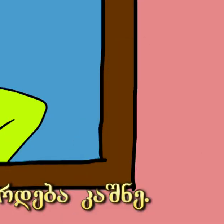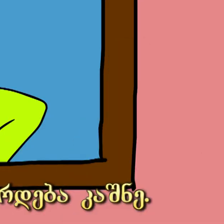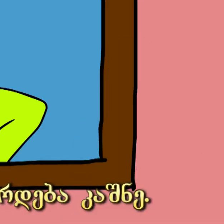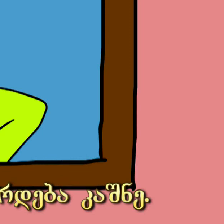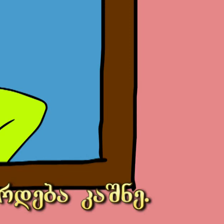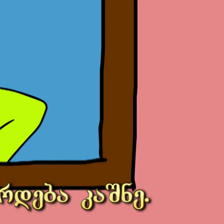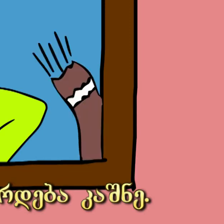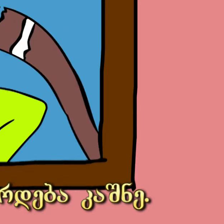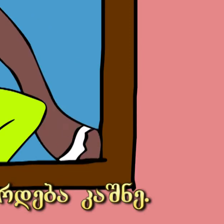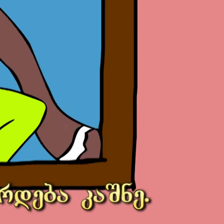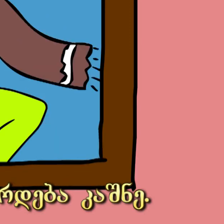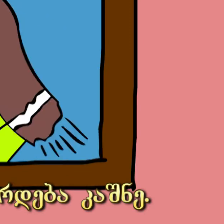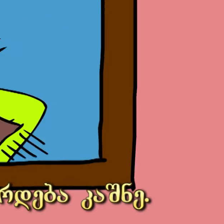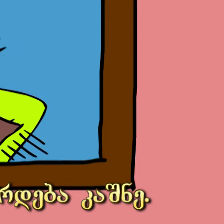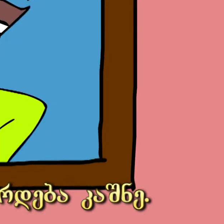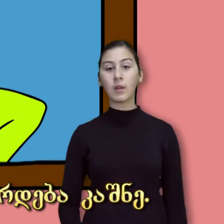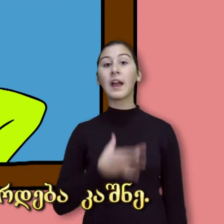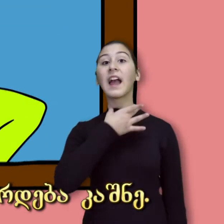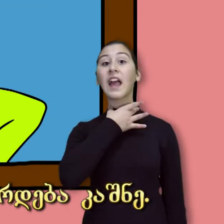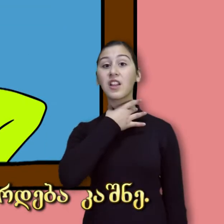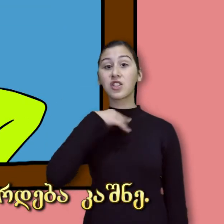ყელზე შემოსახვევად ჭირდება კაშნე.